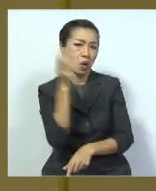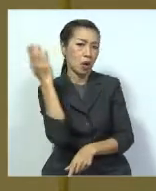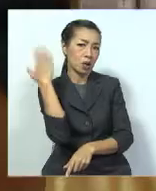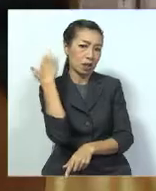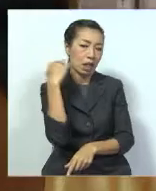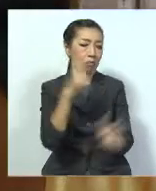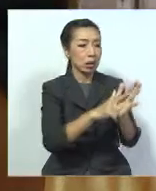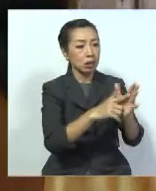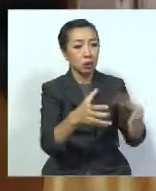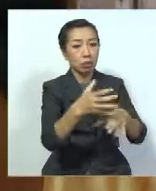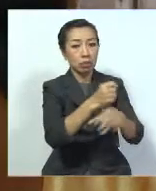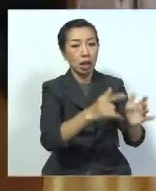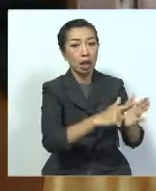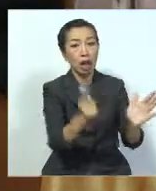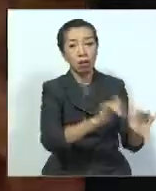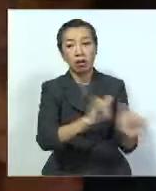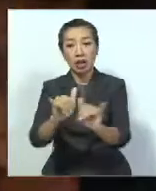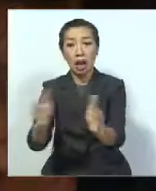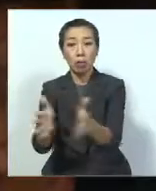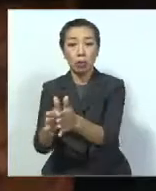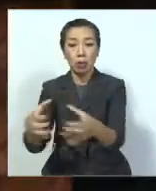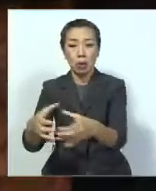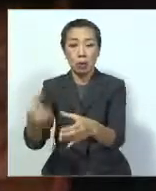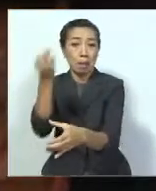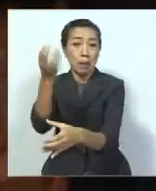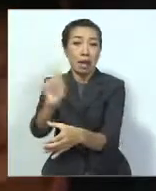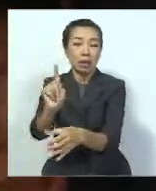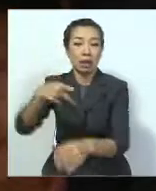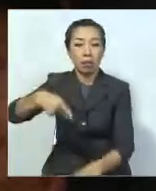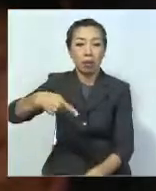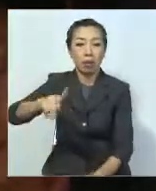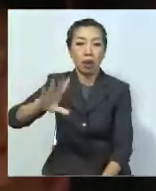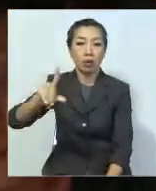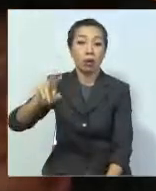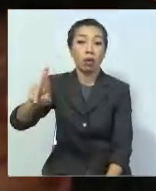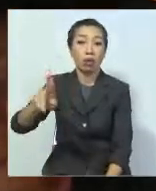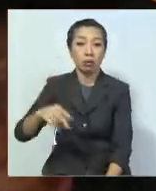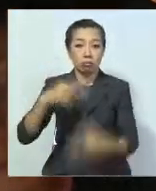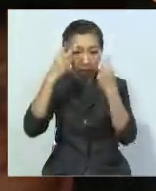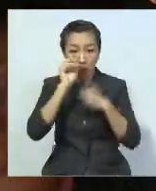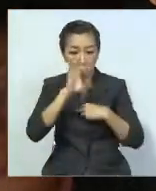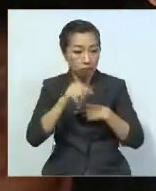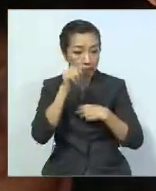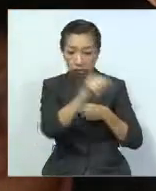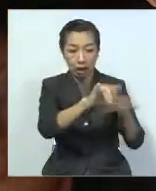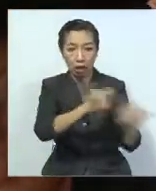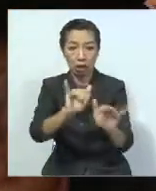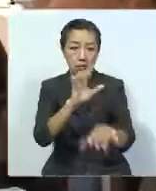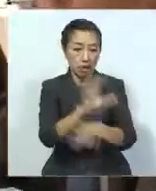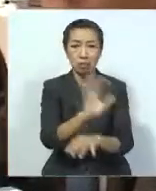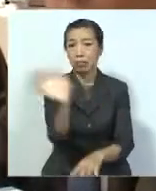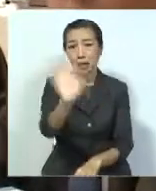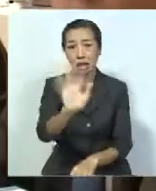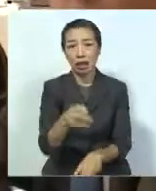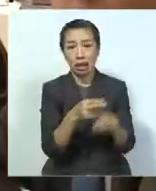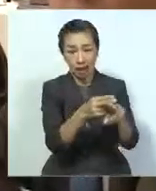อตอันดับต้นๆเนี่ยก็คือพรรคพลังประชารัฐนั่นแหละนะคะซึ่งอย่างที่บอกไปท่านนายกก็บอกว่าก็ไม่ได้ไปบังคับใครให้ย้ายมานะคะด้านนายพุ